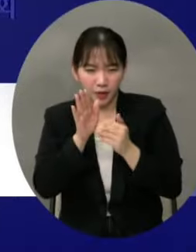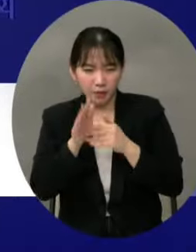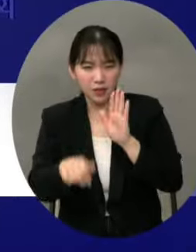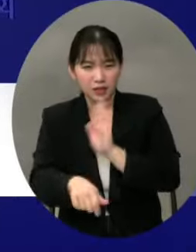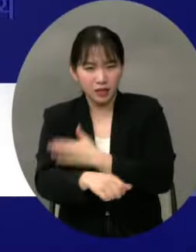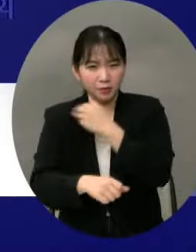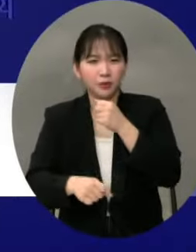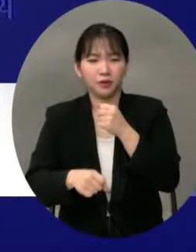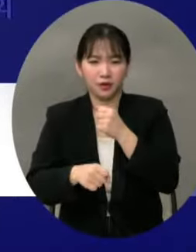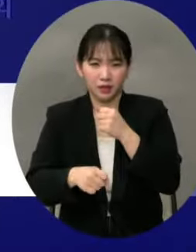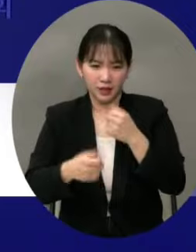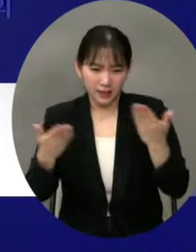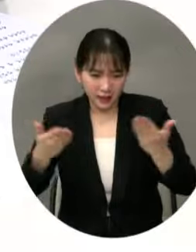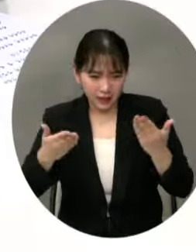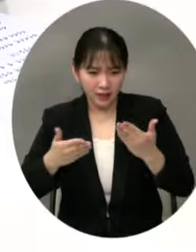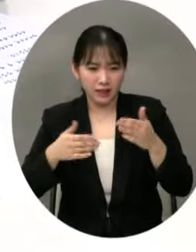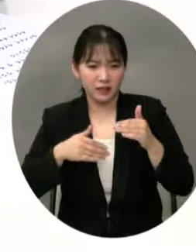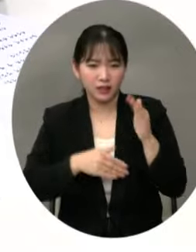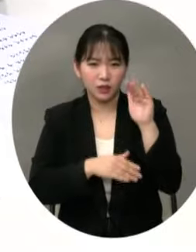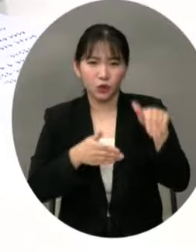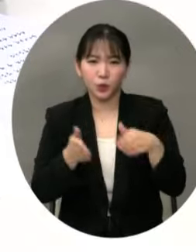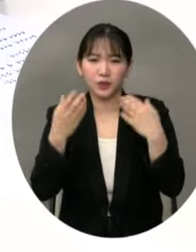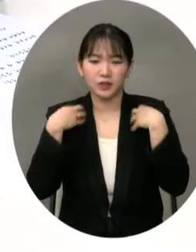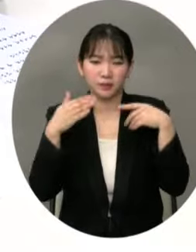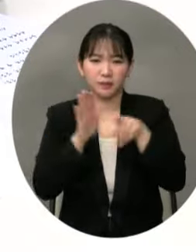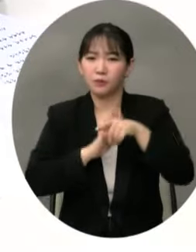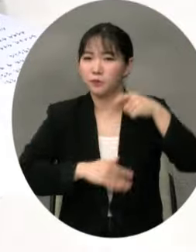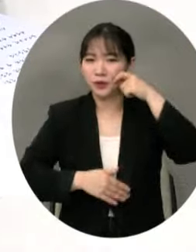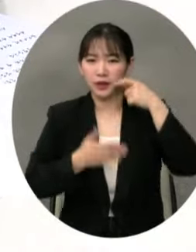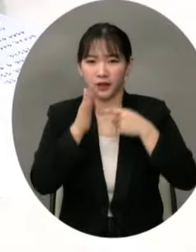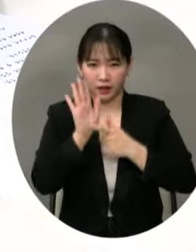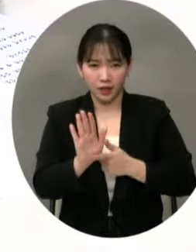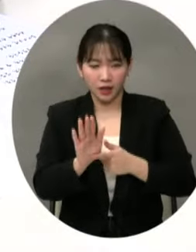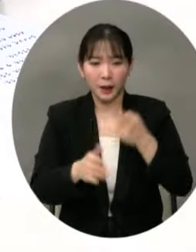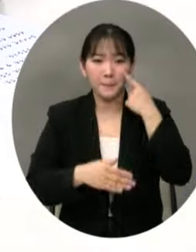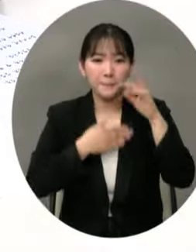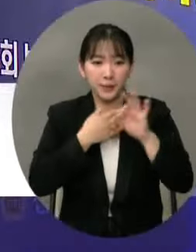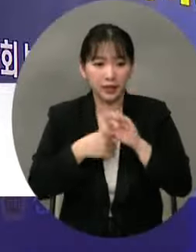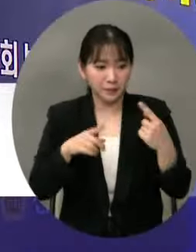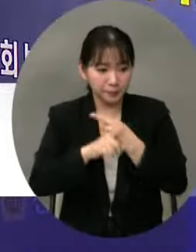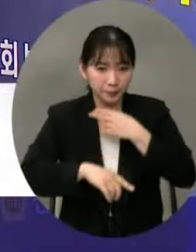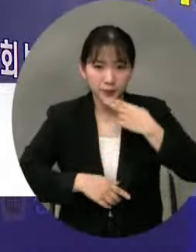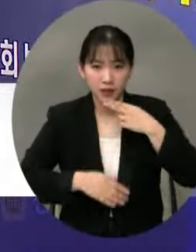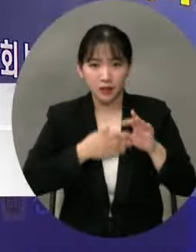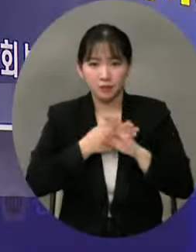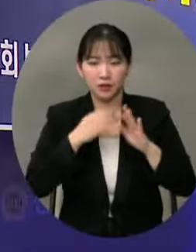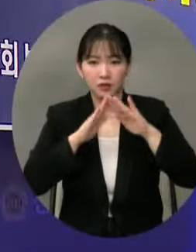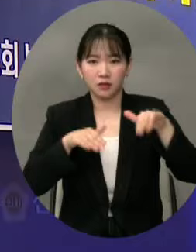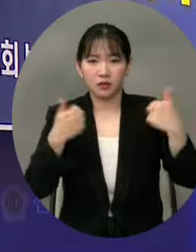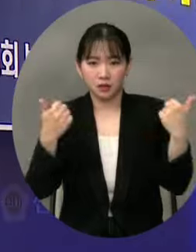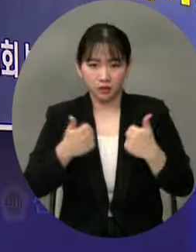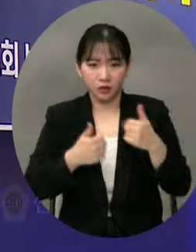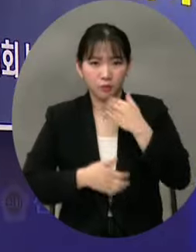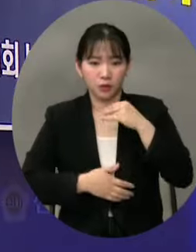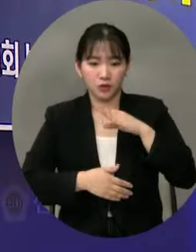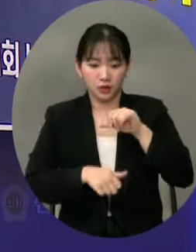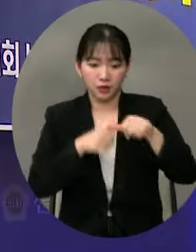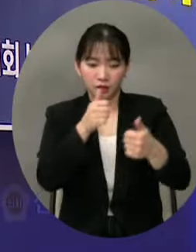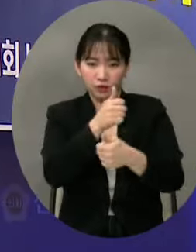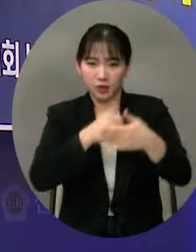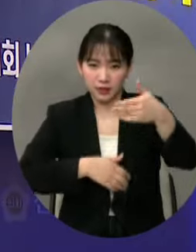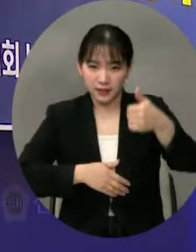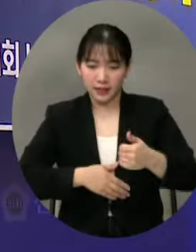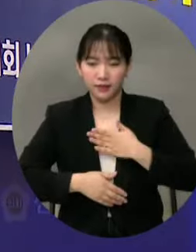집행부를 신뢰할 수 없다고 강조했습니다 또 만약이 같은 상황에 시정되지 않는다면 전남도 의회 보건복지 환경